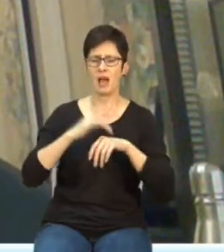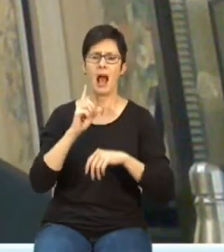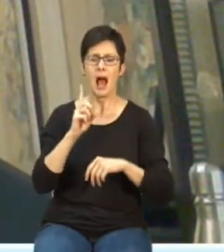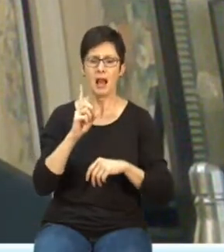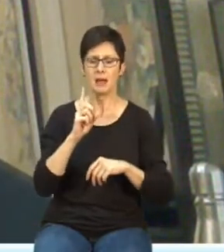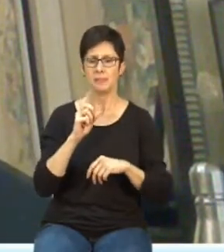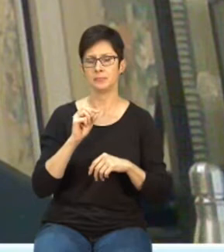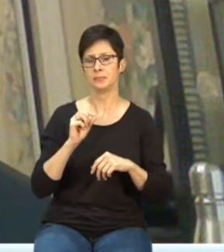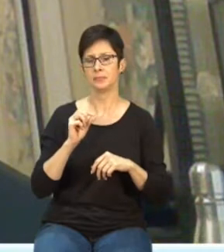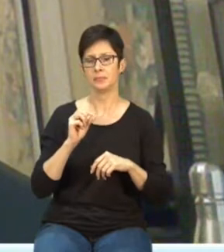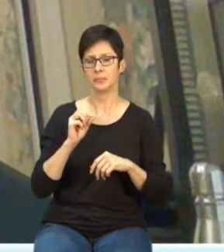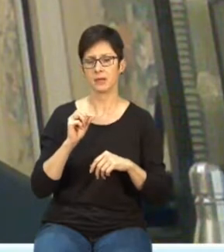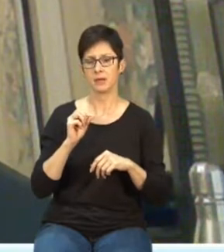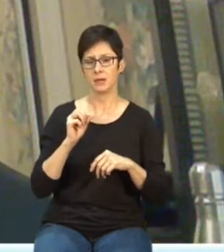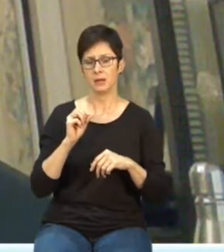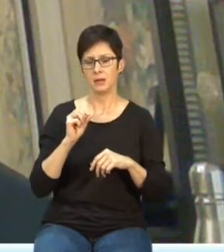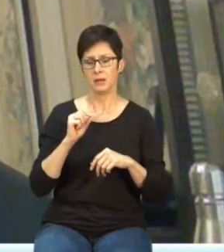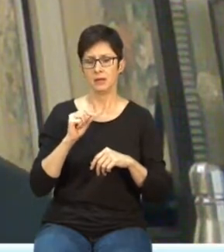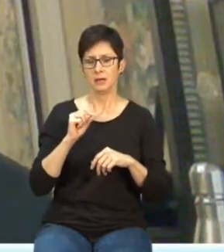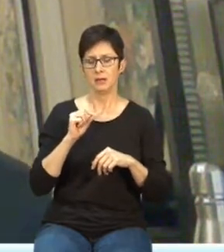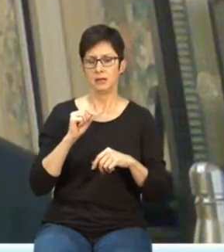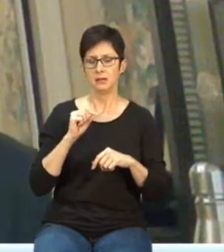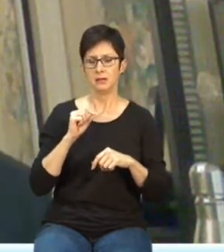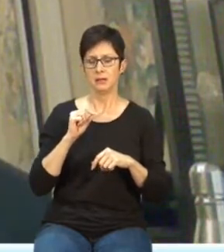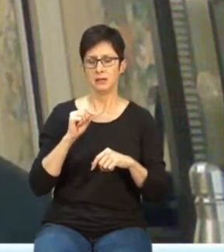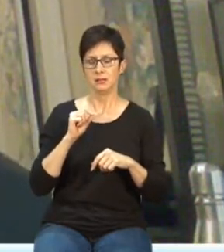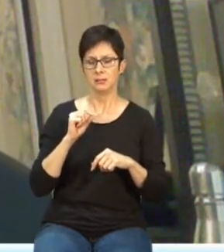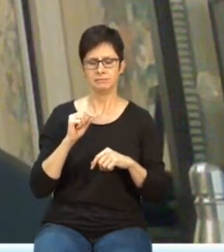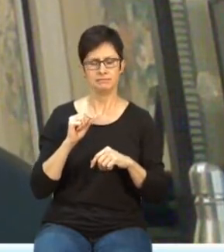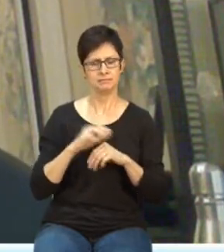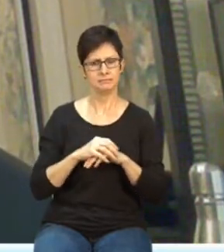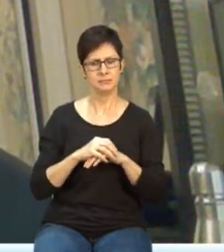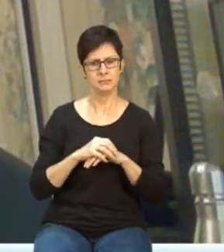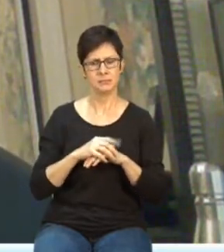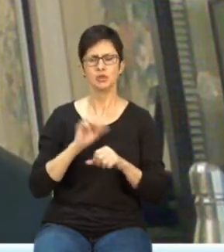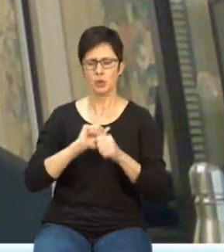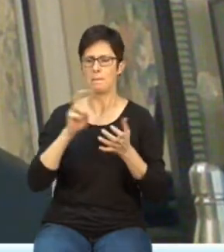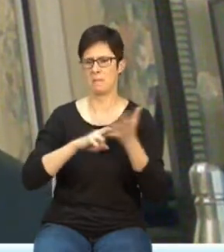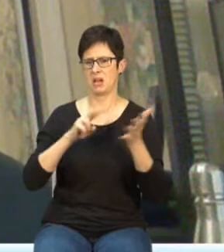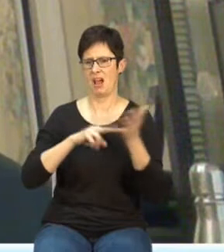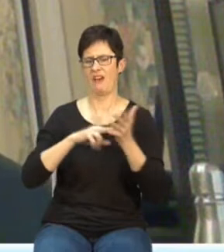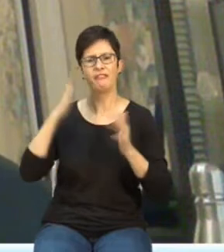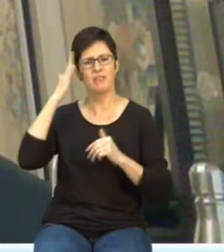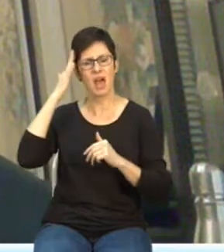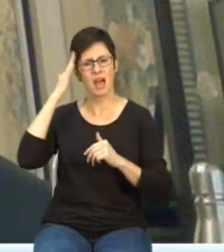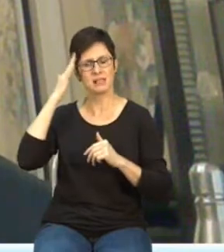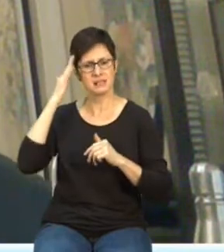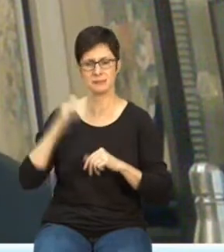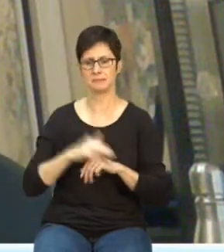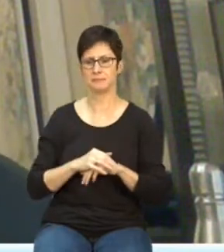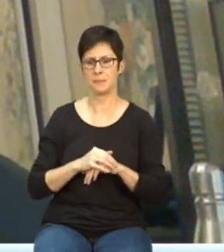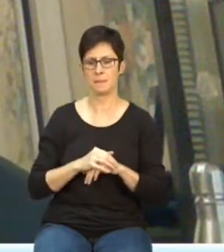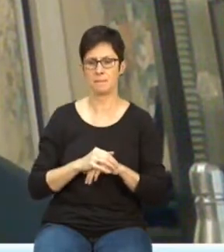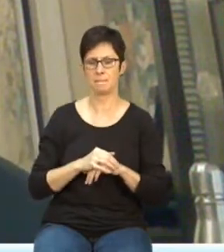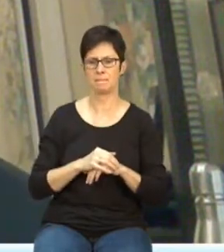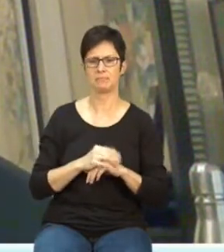wynika tam te braki w wiedzy Myślę że warto podkreślić tutaj że na jednym ze